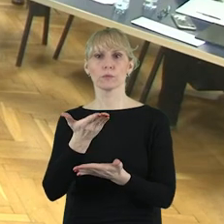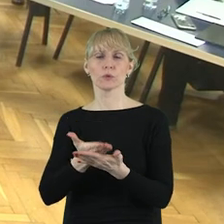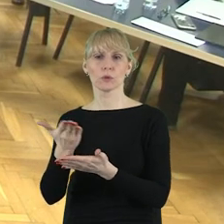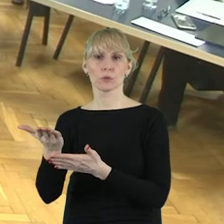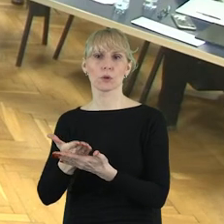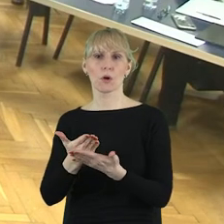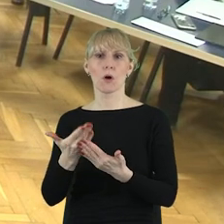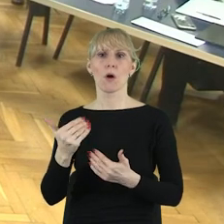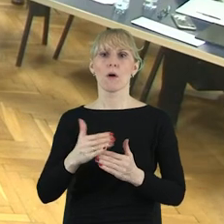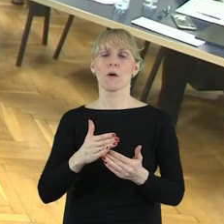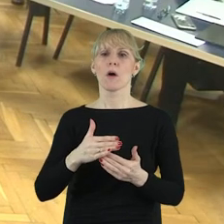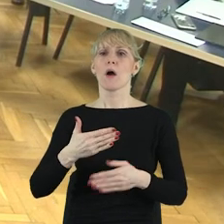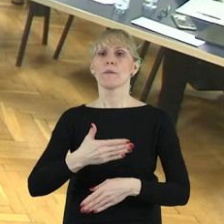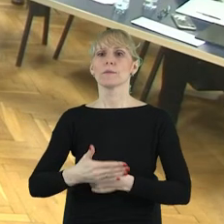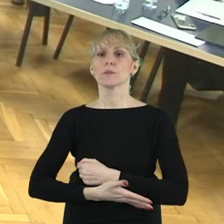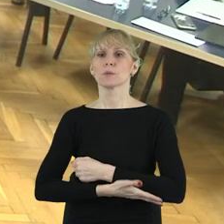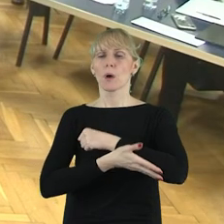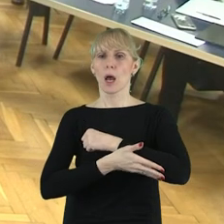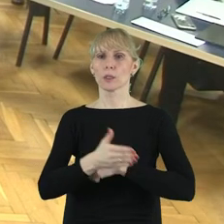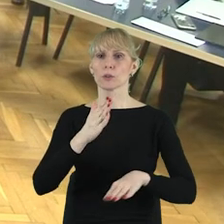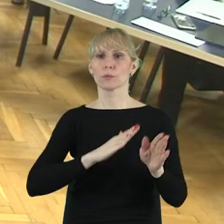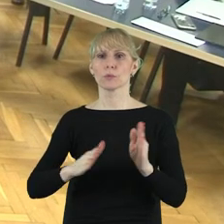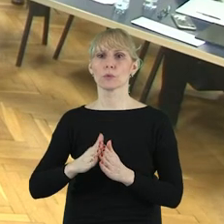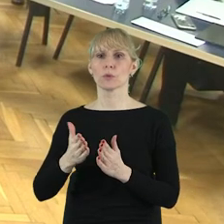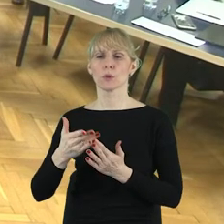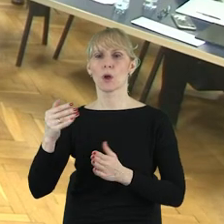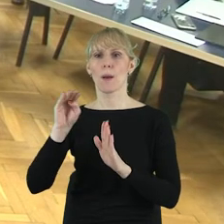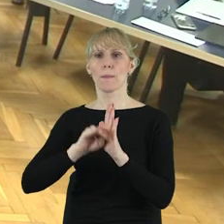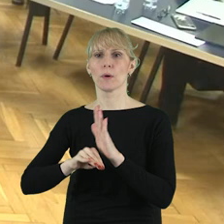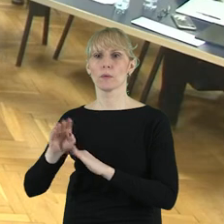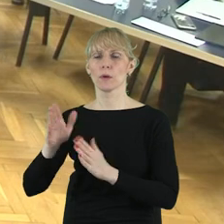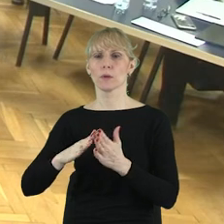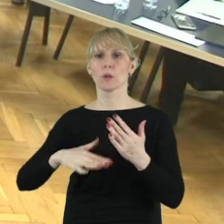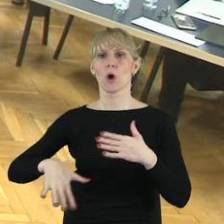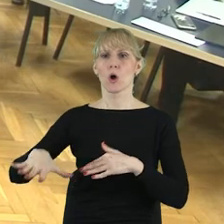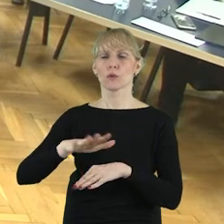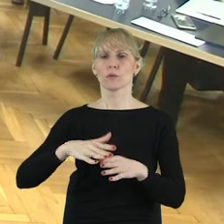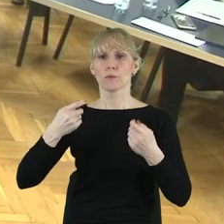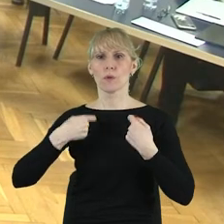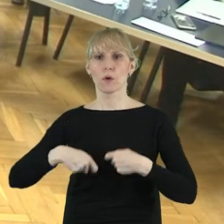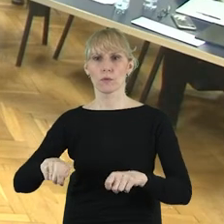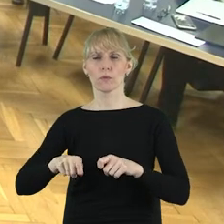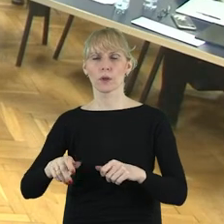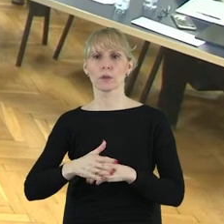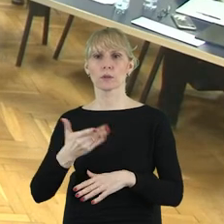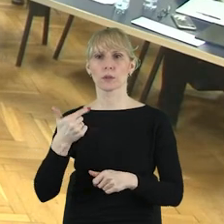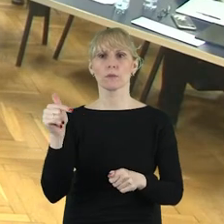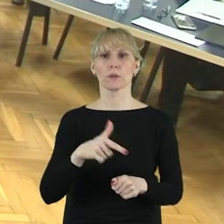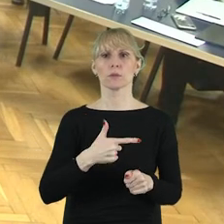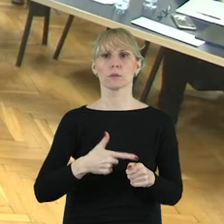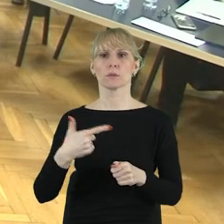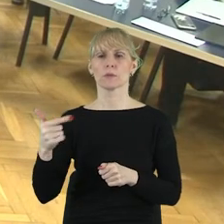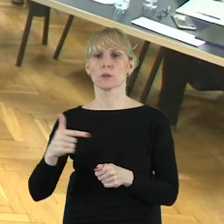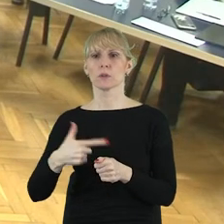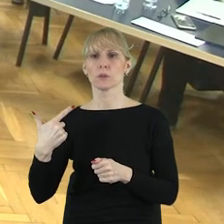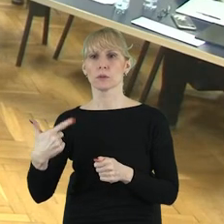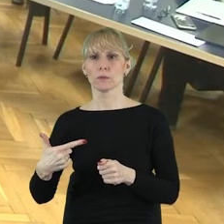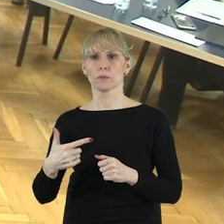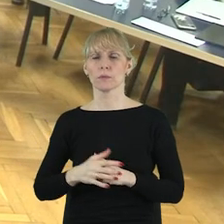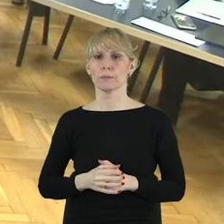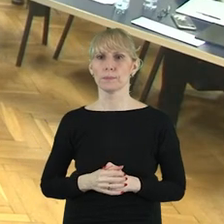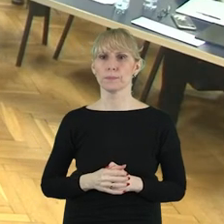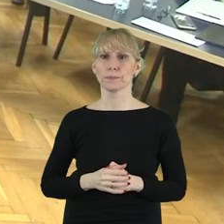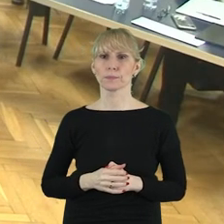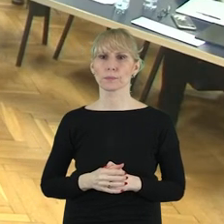przyznanie pomocy w ramach poddziałania wsparcia przygotowawcze objętego programem rozwoju obszarów wiejskich na lata 2016-2020. Nasze